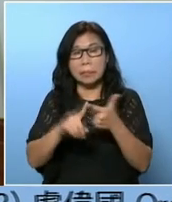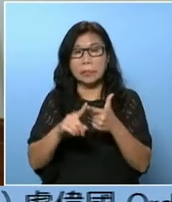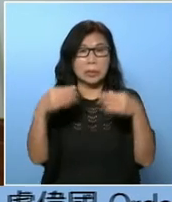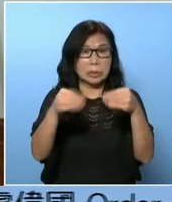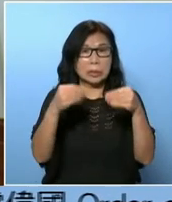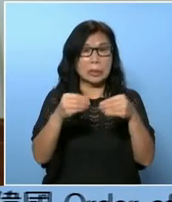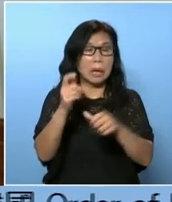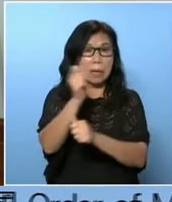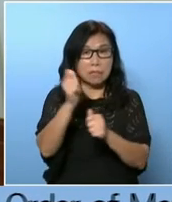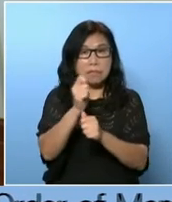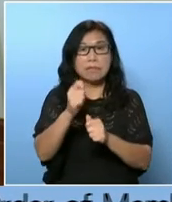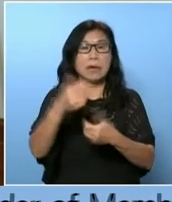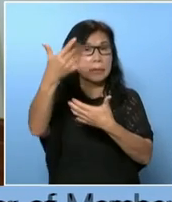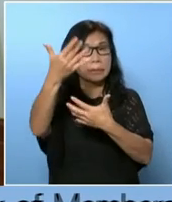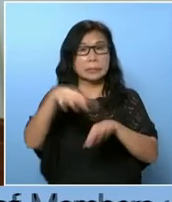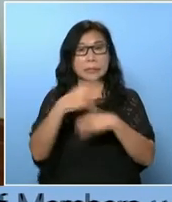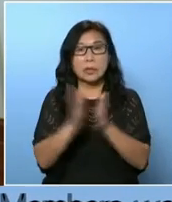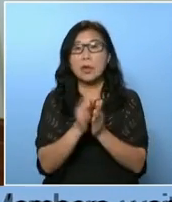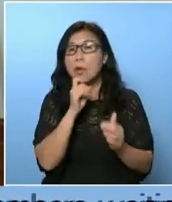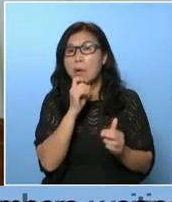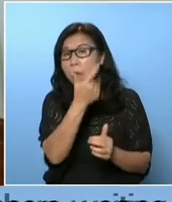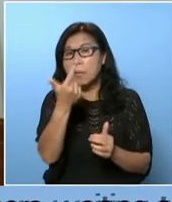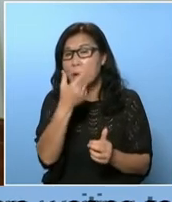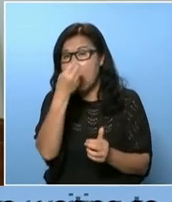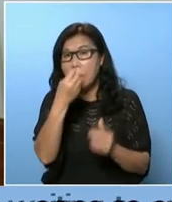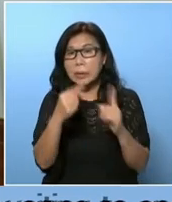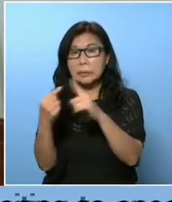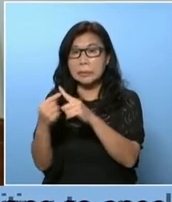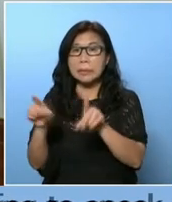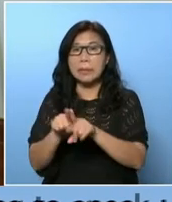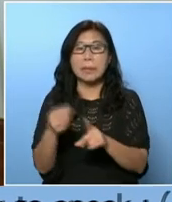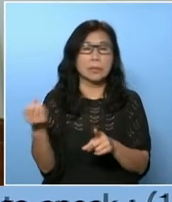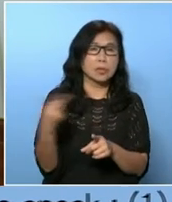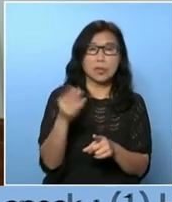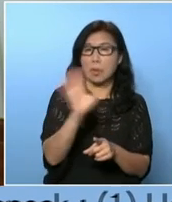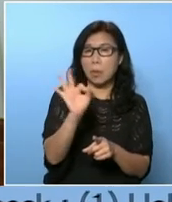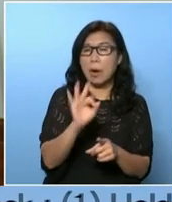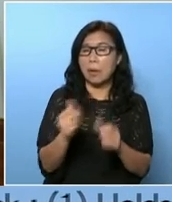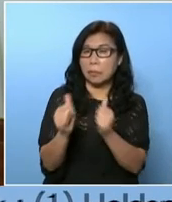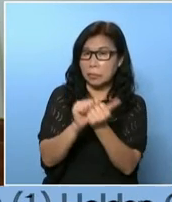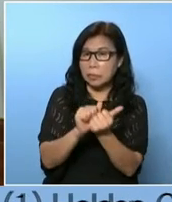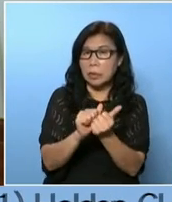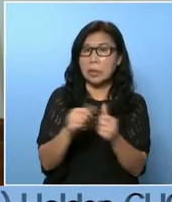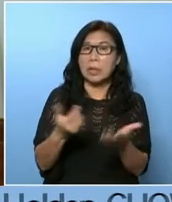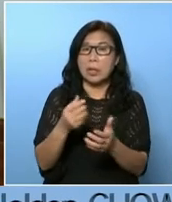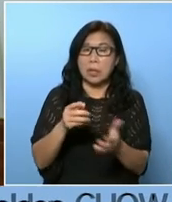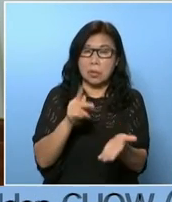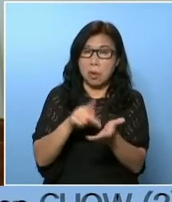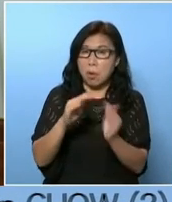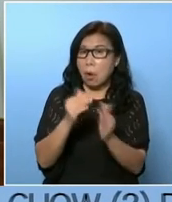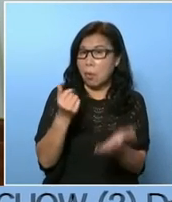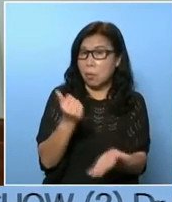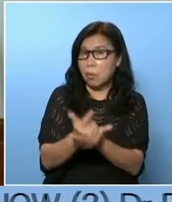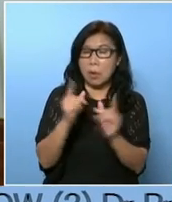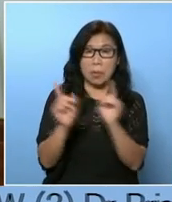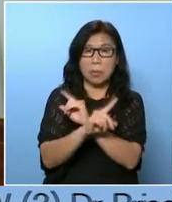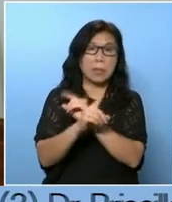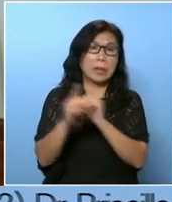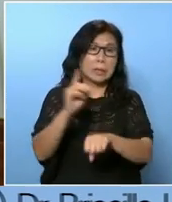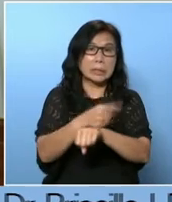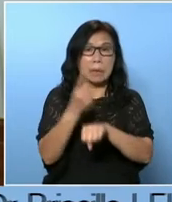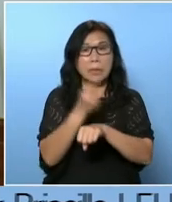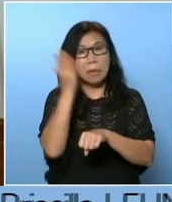教育福利的時間表，讓更多的香港人不再需要以高昂的租金來換取暫